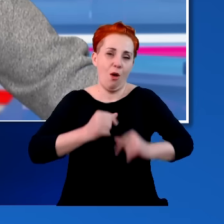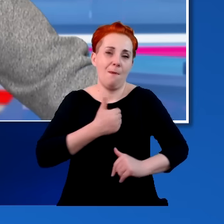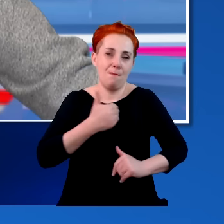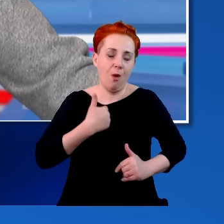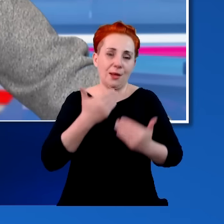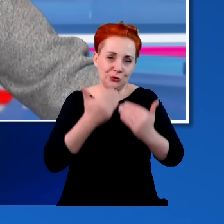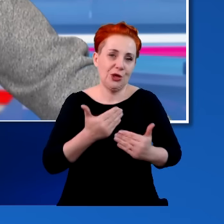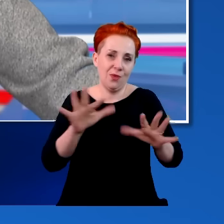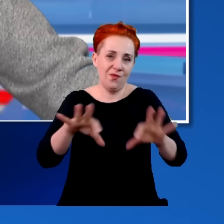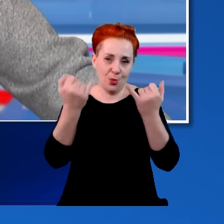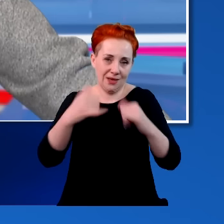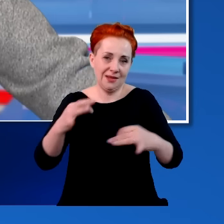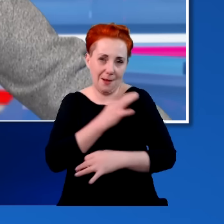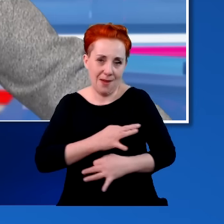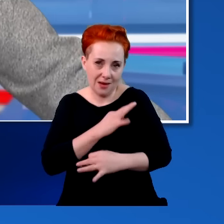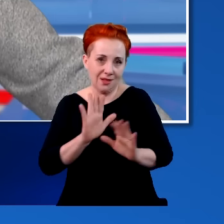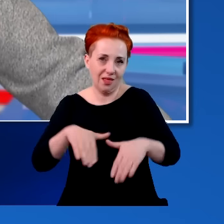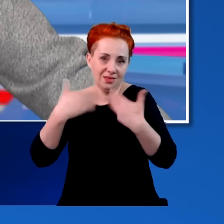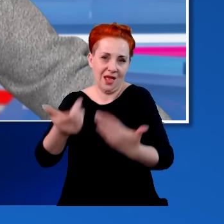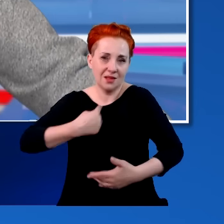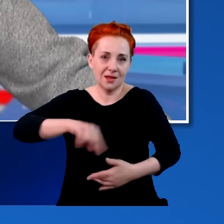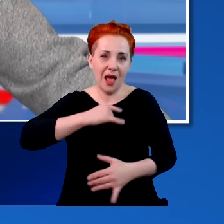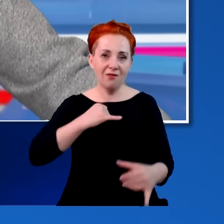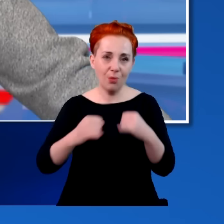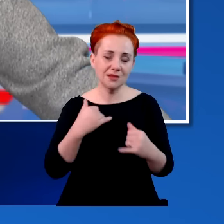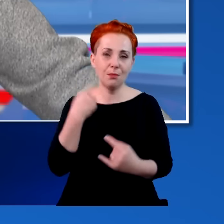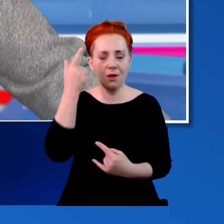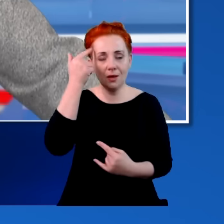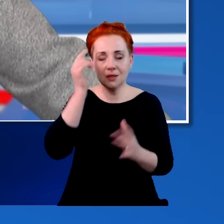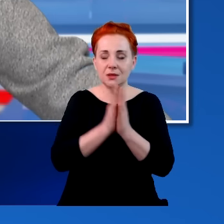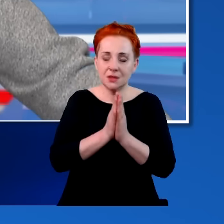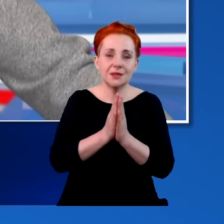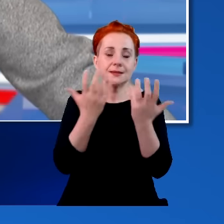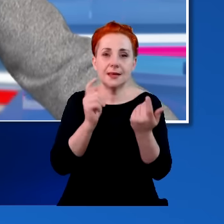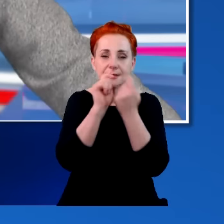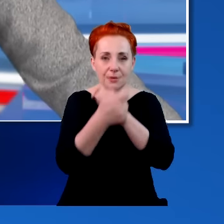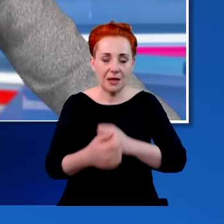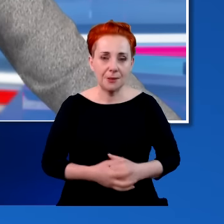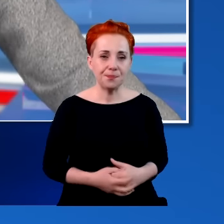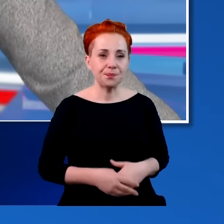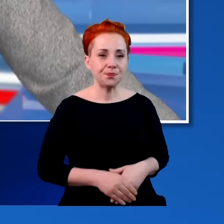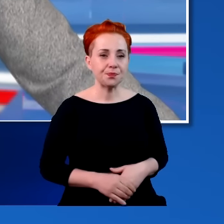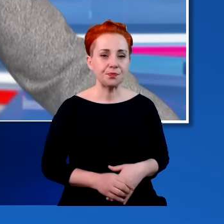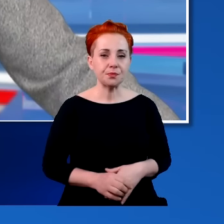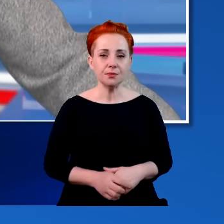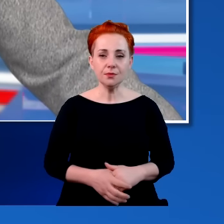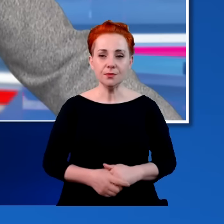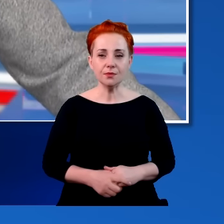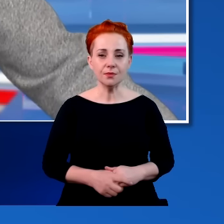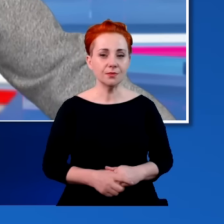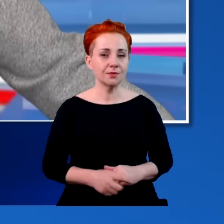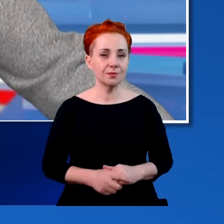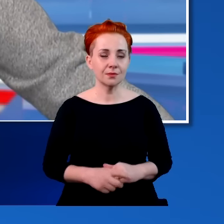społeczeństwa powierzyła nam władzę, bo liczy na to, że to się zmieni. Myśmy wprowadzili embargo. Dobrze, ale pan poseł Marcin Konieczka,